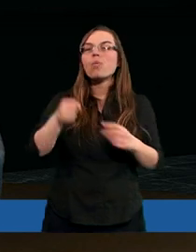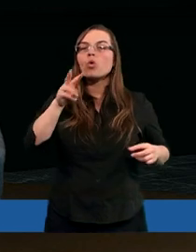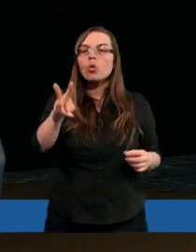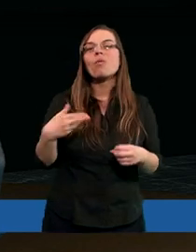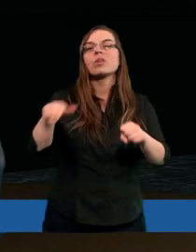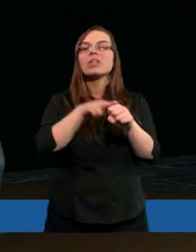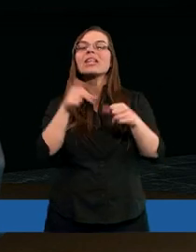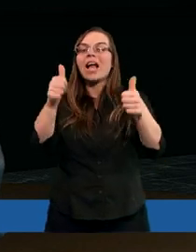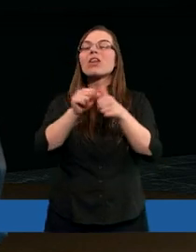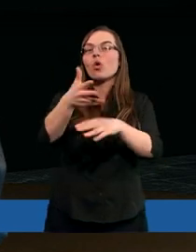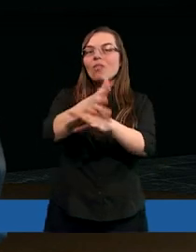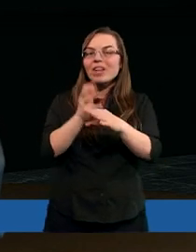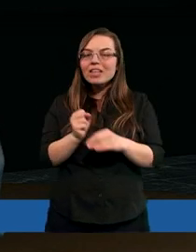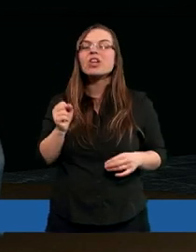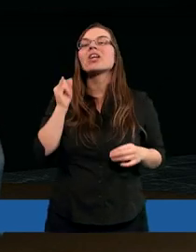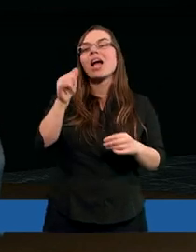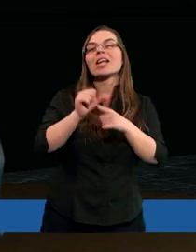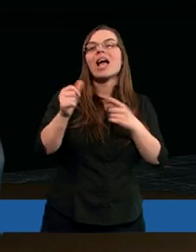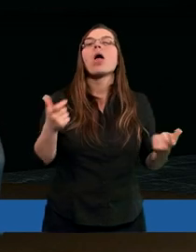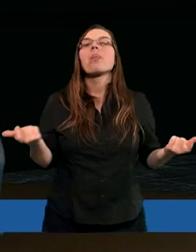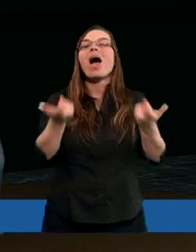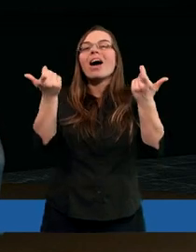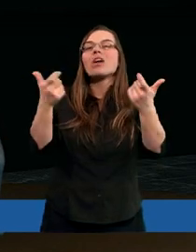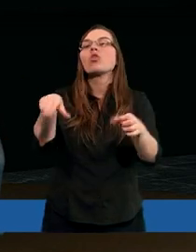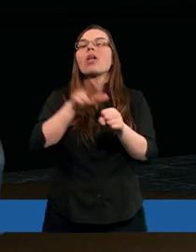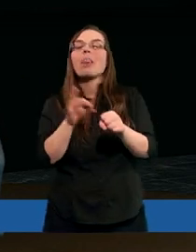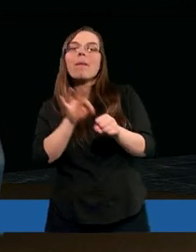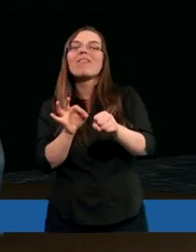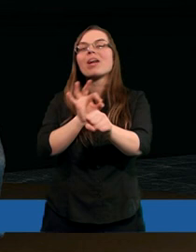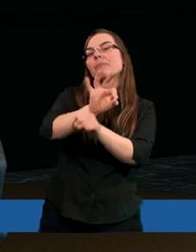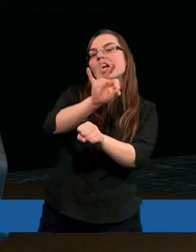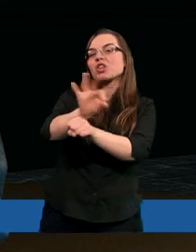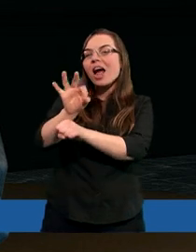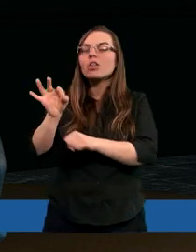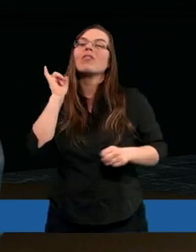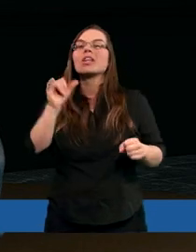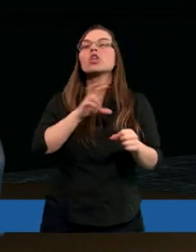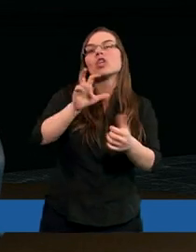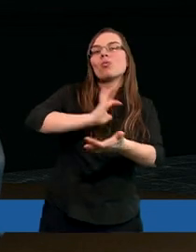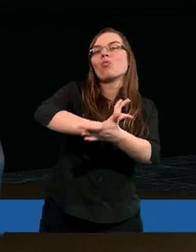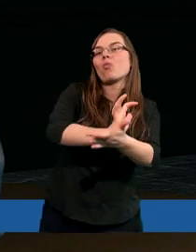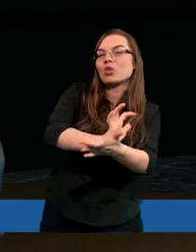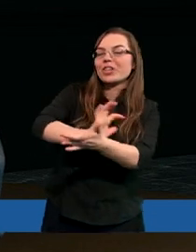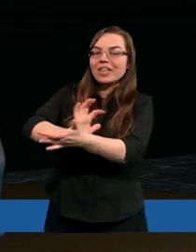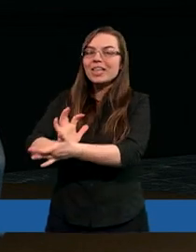dostaje się do więzienia i jest narażony na pewnego rodzaju prześladowania, czy ucisk.